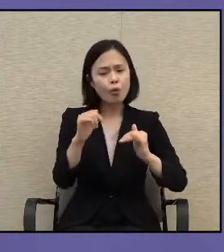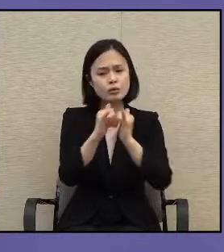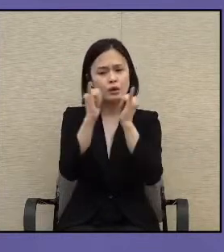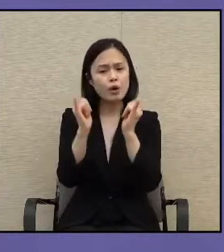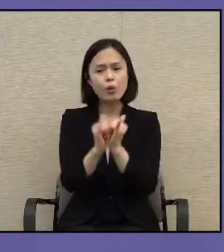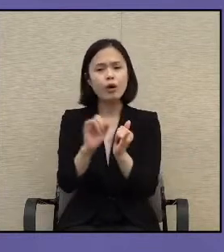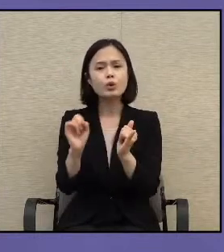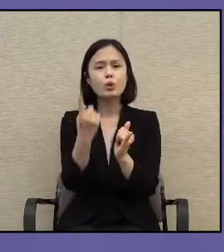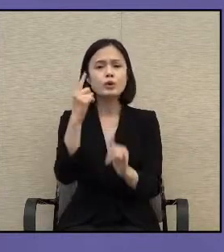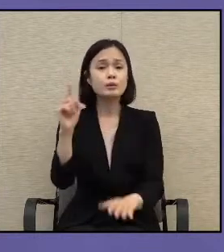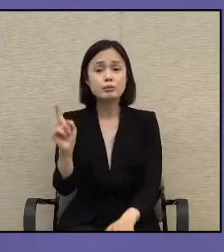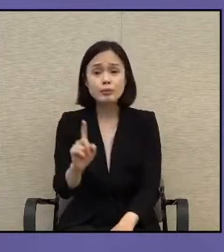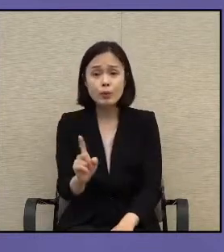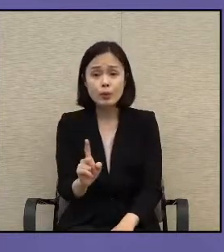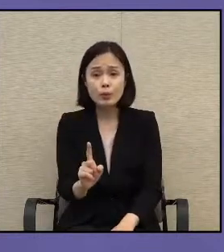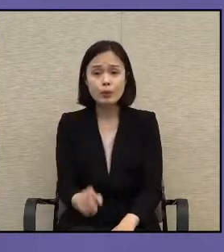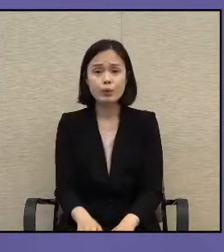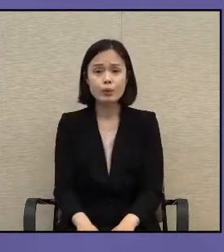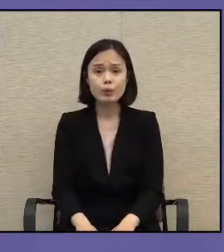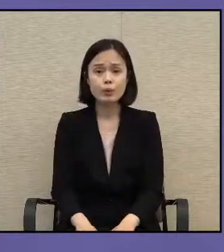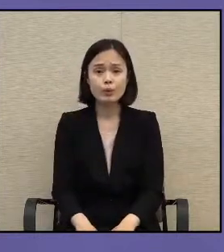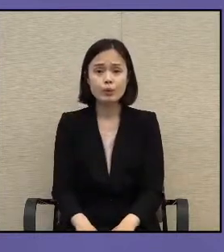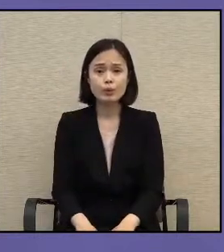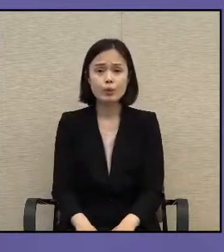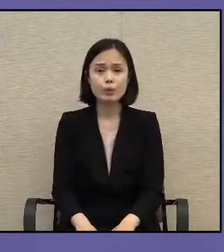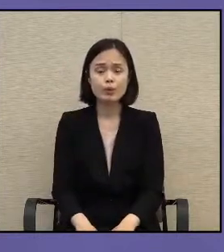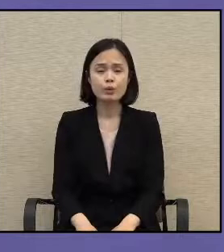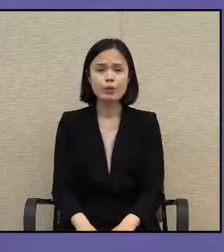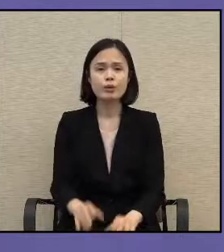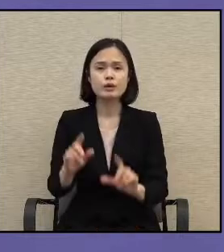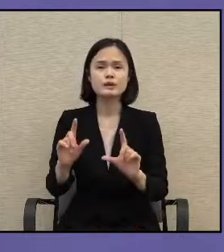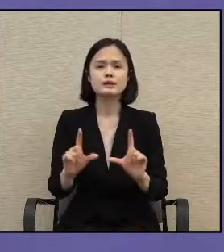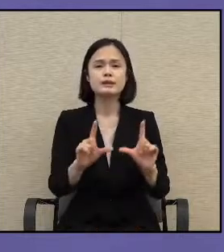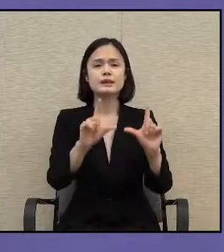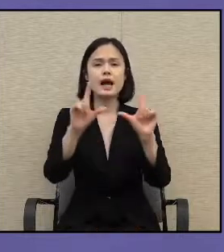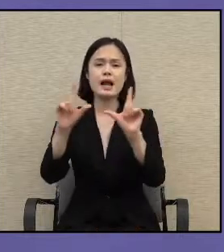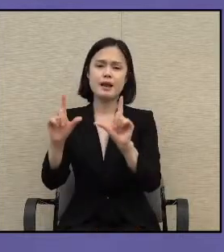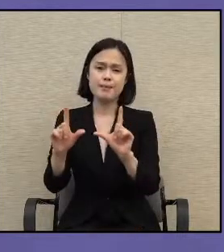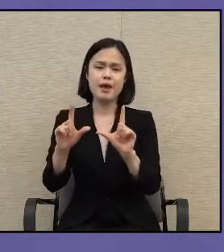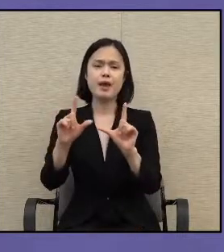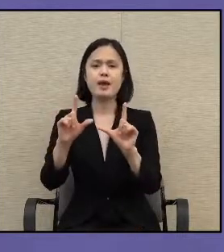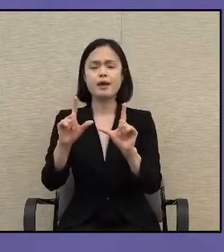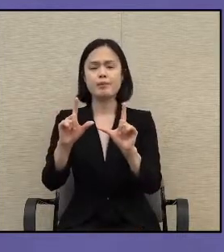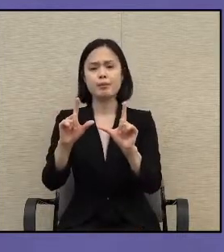요인들, 이를테면 이제 라이프 이벤트들, 그 중에서도 이제 차일드후드